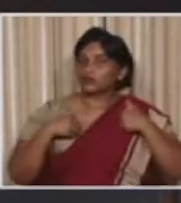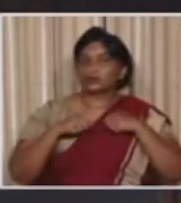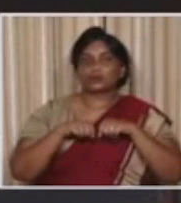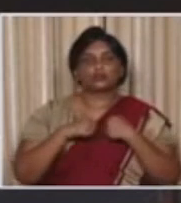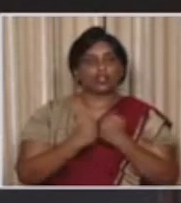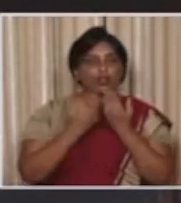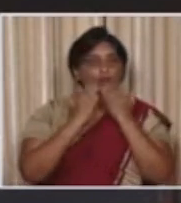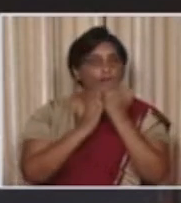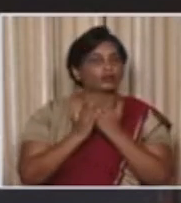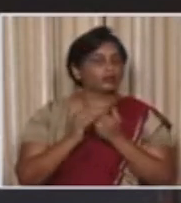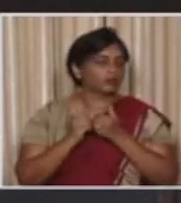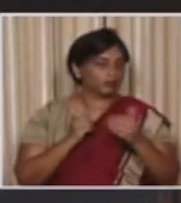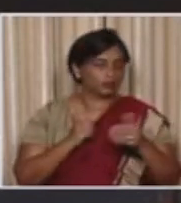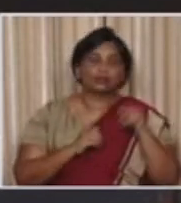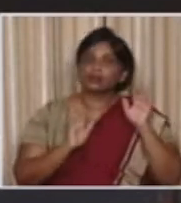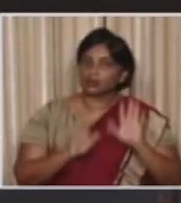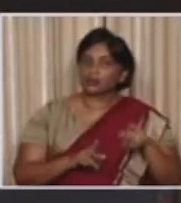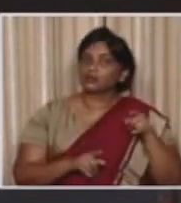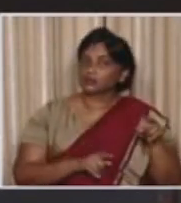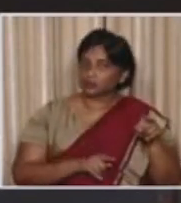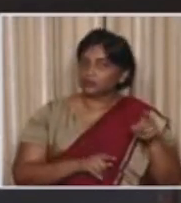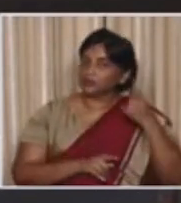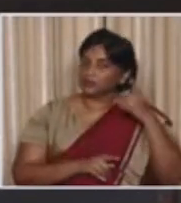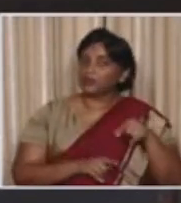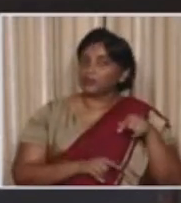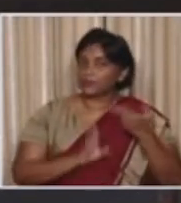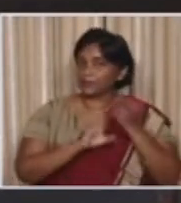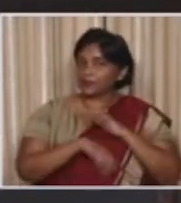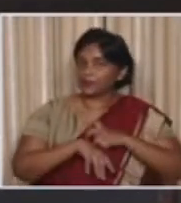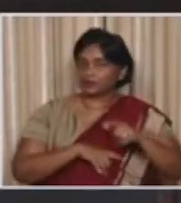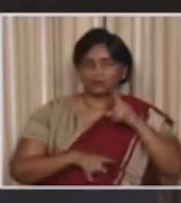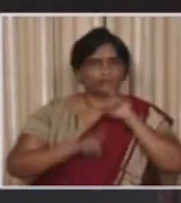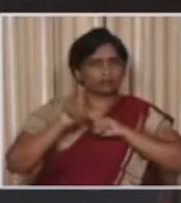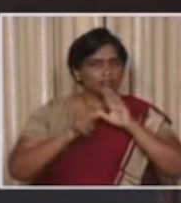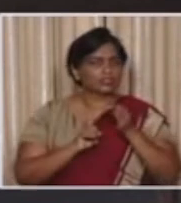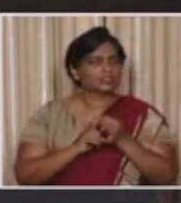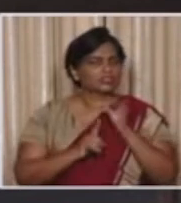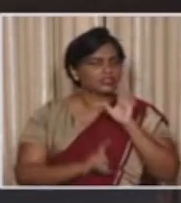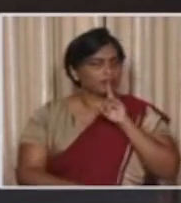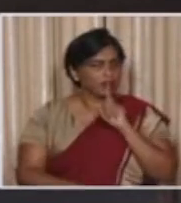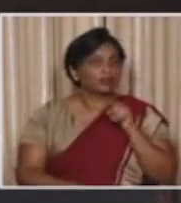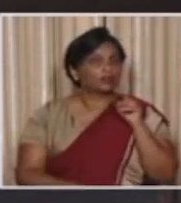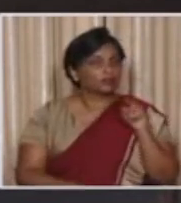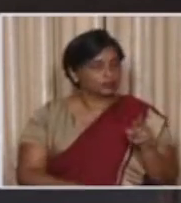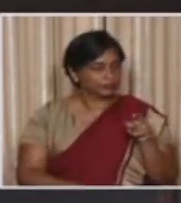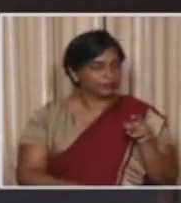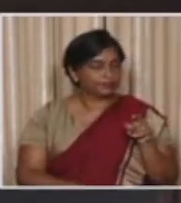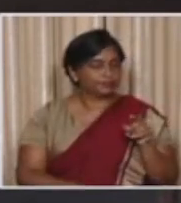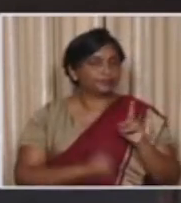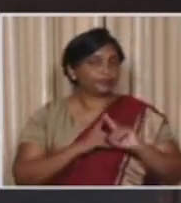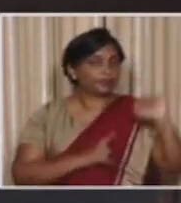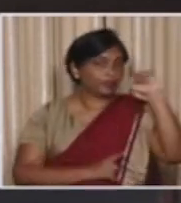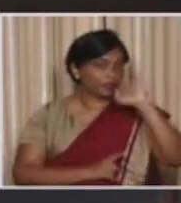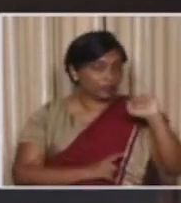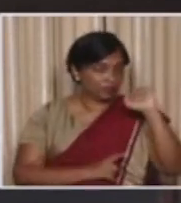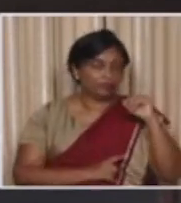සංවිධානයේ ගයිඩ්ලයින් එකත් එක්ක යතරේ. නමුත් ඒක ඒ නිසා දැන් පෞගේ කාලේ කතිකාවත් වෙනවා. ජනාධිපතිතුමත් කිව්වා මේකේ මේ